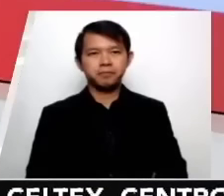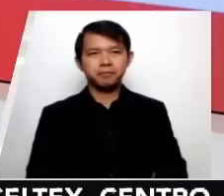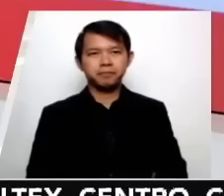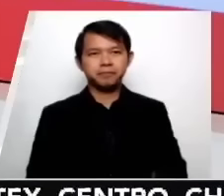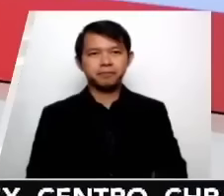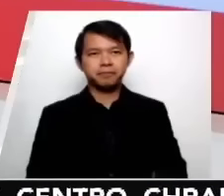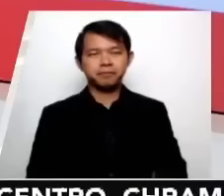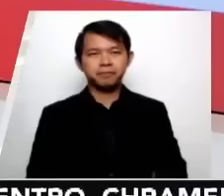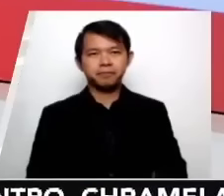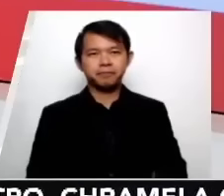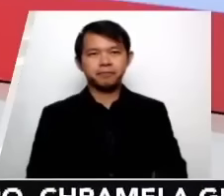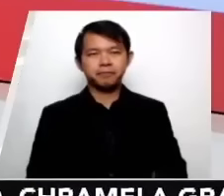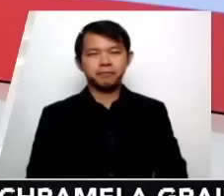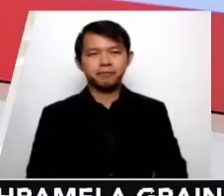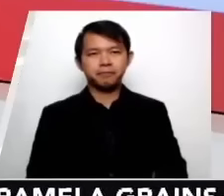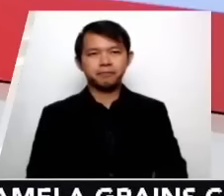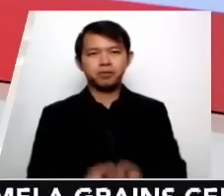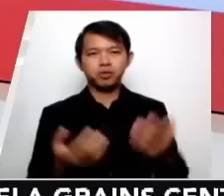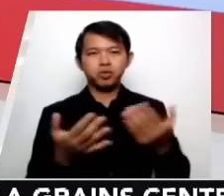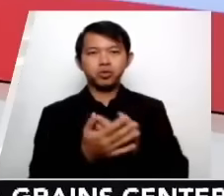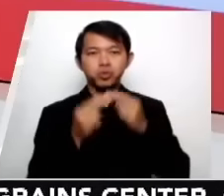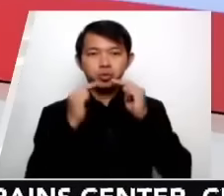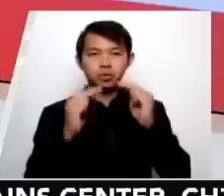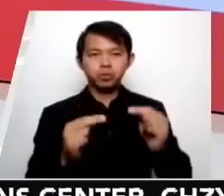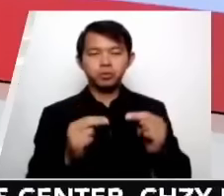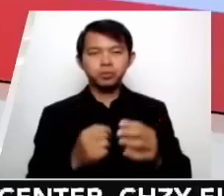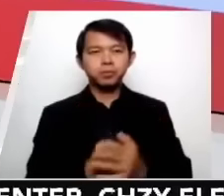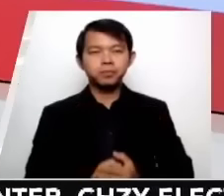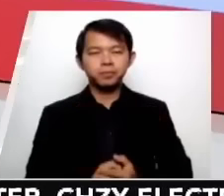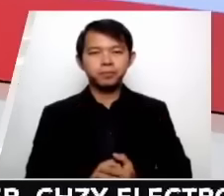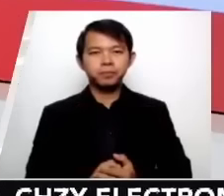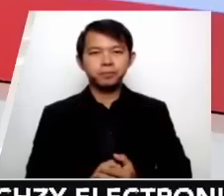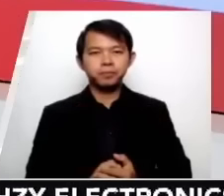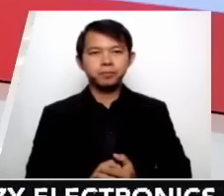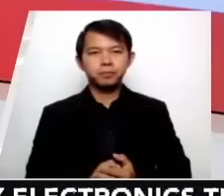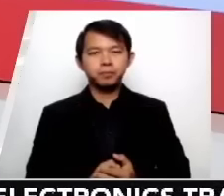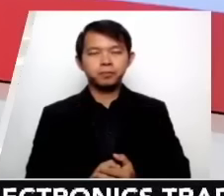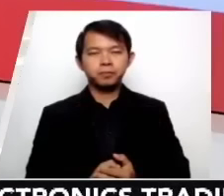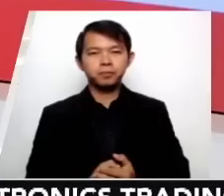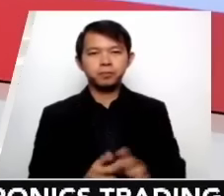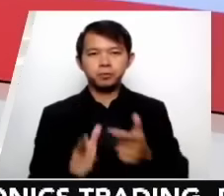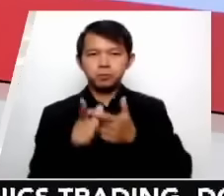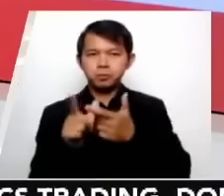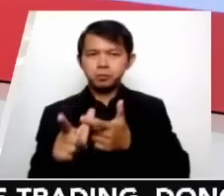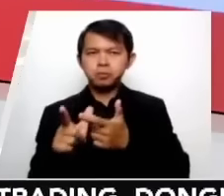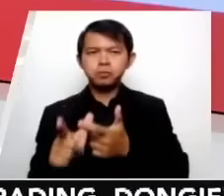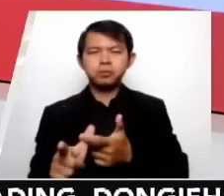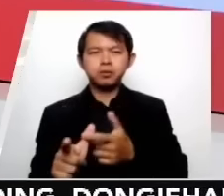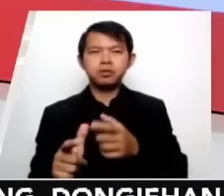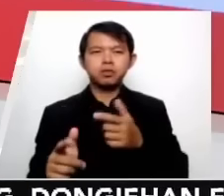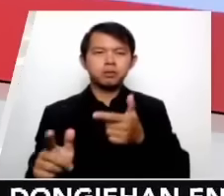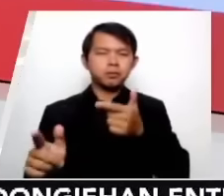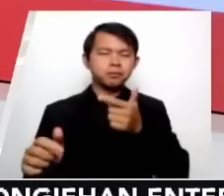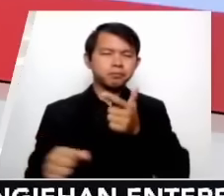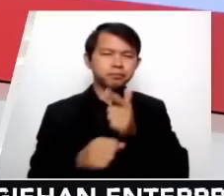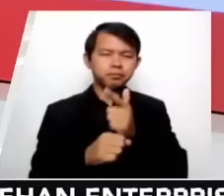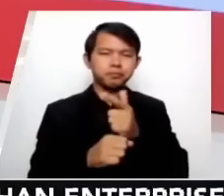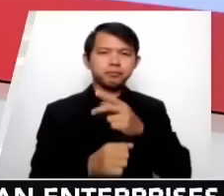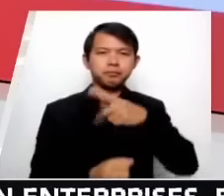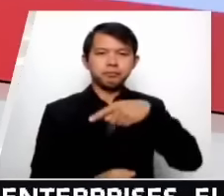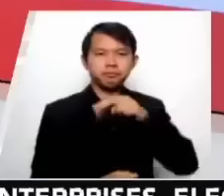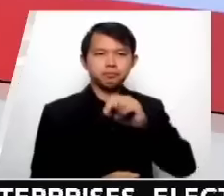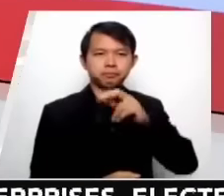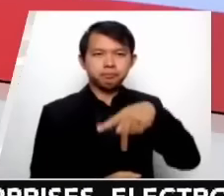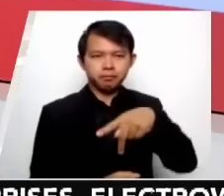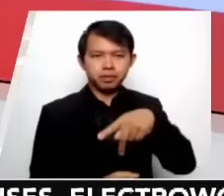Papapasok lang na balita, nauwi sa habulan at barilan ng operasyon ng PNP Anti-Kidnapping Group laban sa isang Chinese national sa